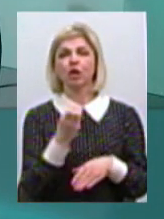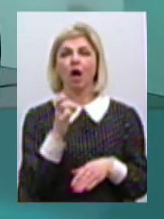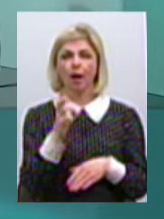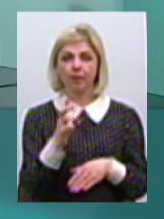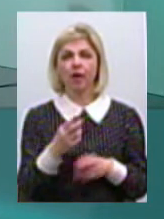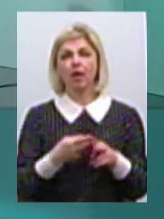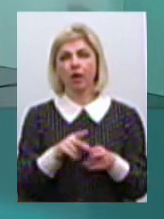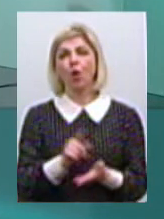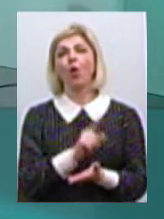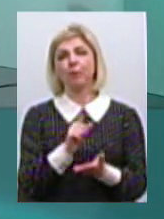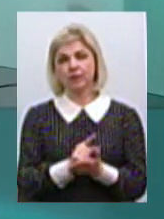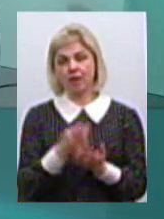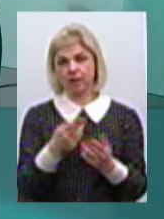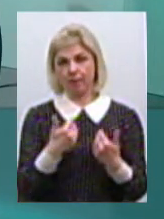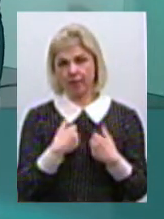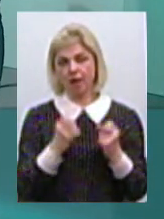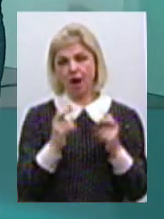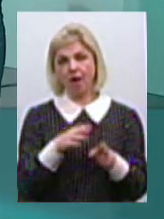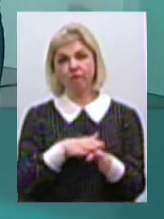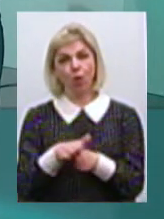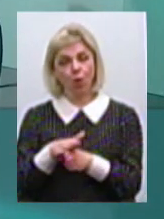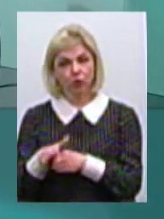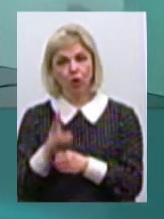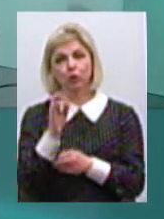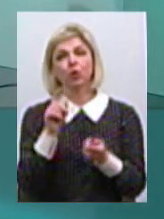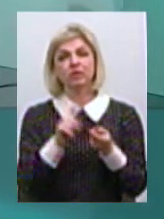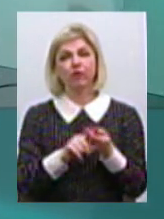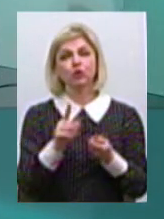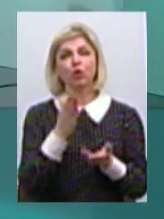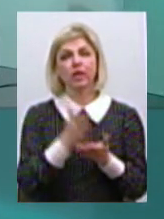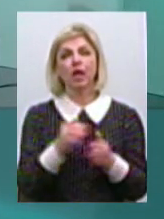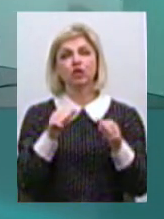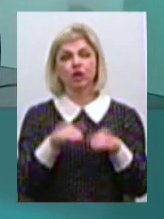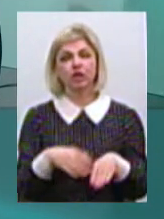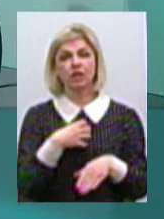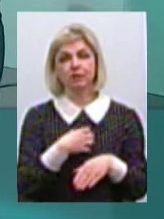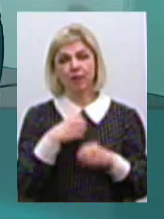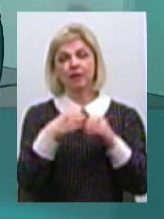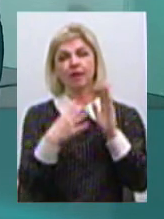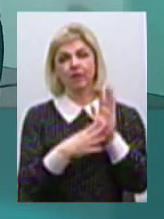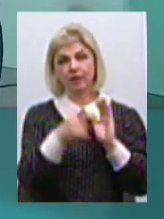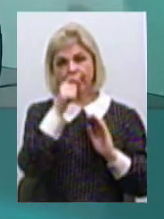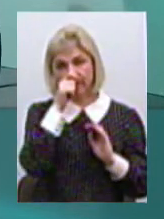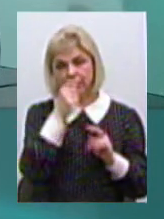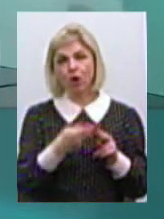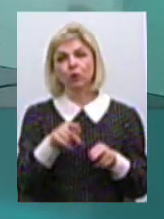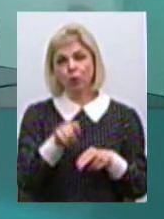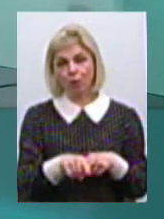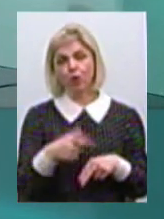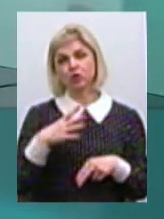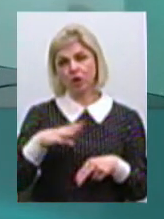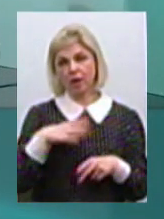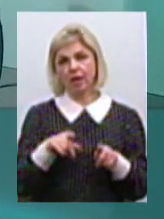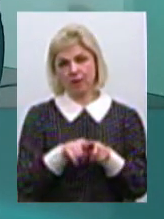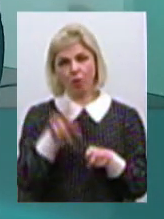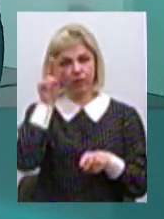яке обов'язково для мене як для виконання. Але у зв'язку з тим, що є рішення міськвиконкому з 19 квітня, тому ми очікуємо саме цієї